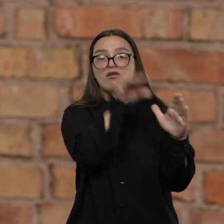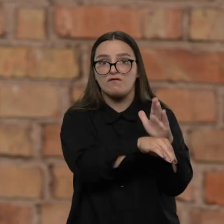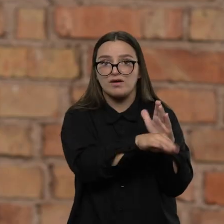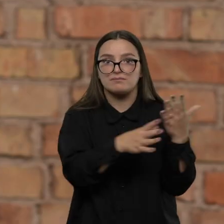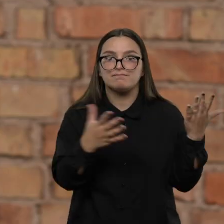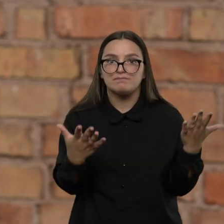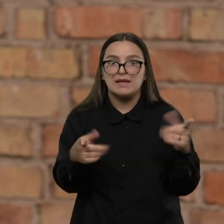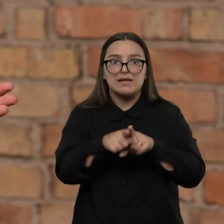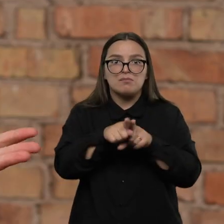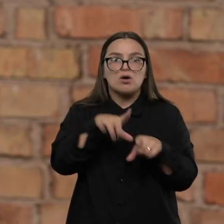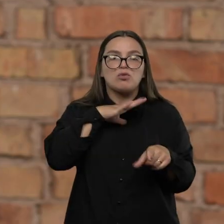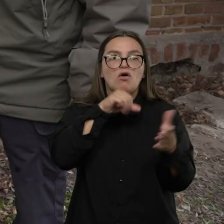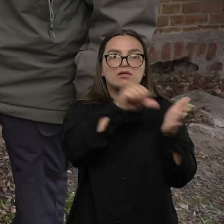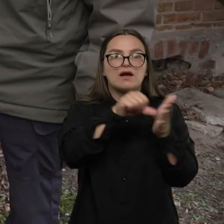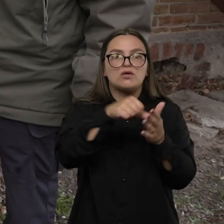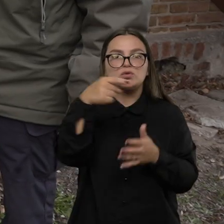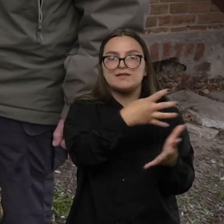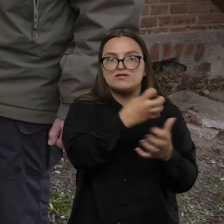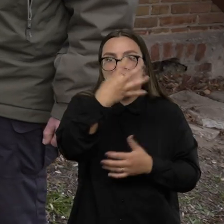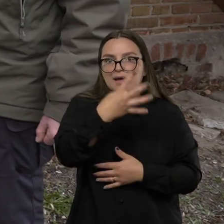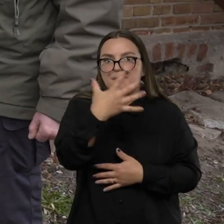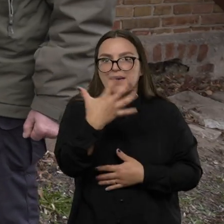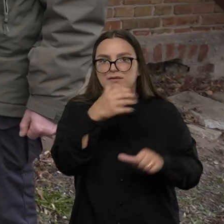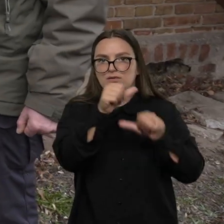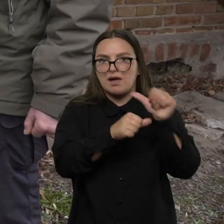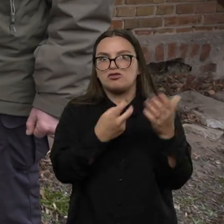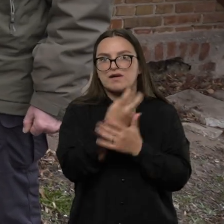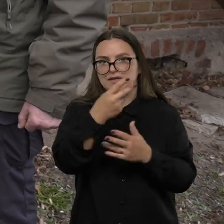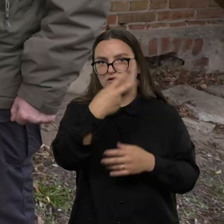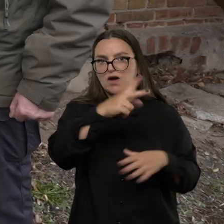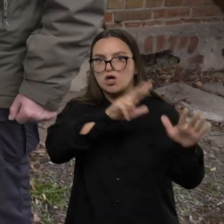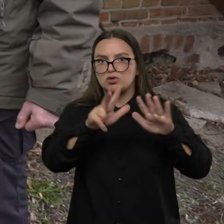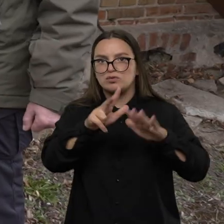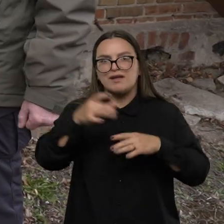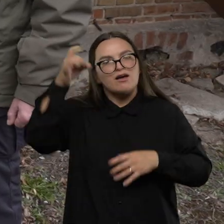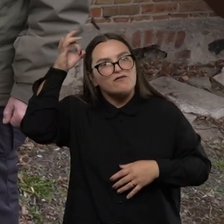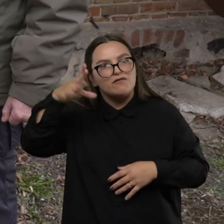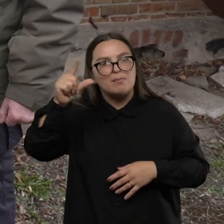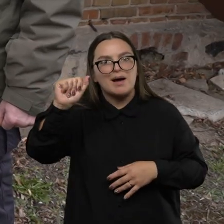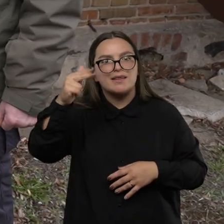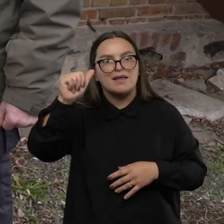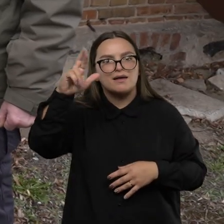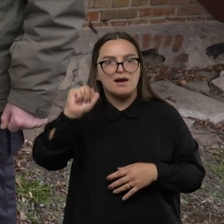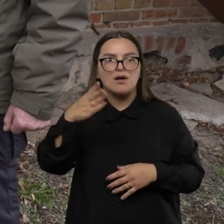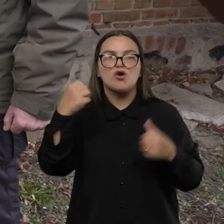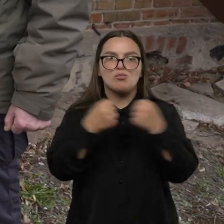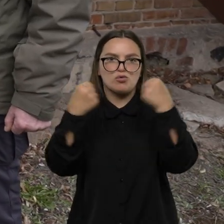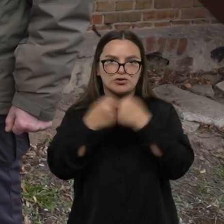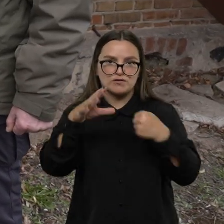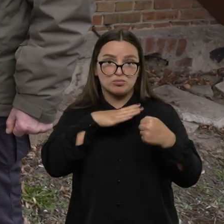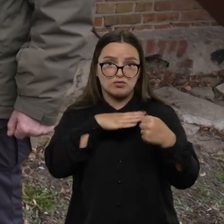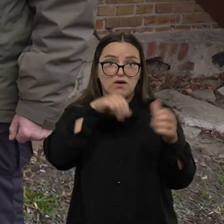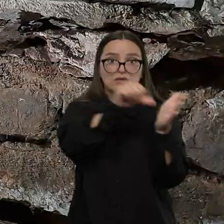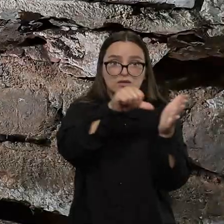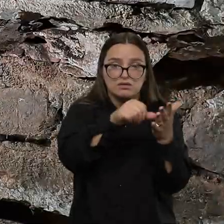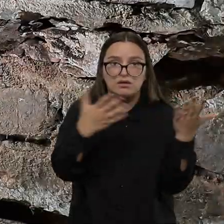Tai dalyvavęs 45 metų vasario 28 dieną garsiame Panaros mūšyje, vat, žiūrėkite,